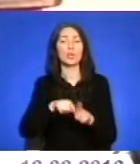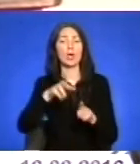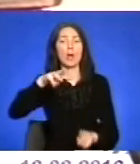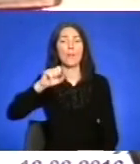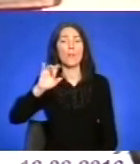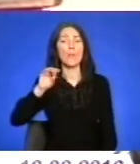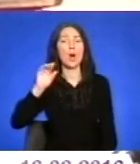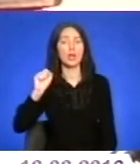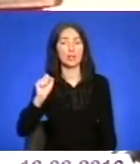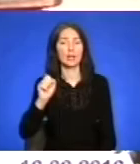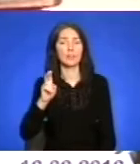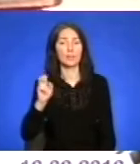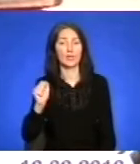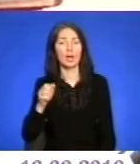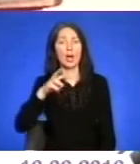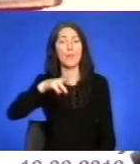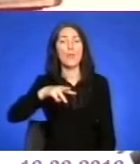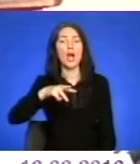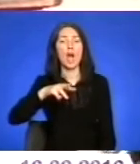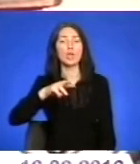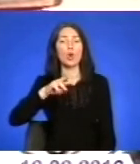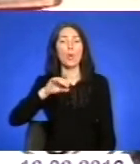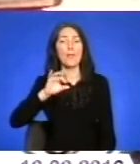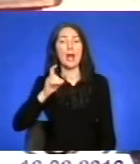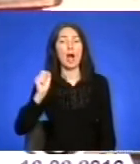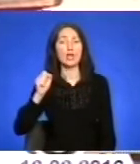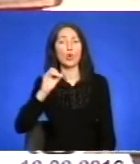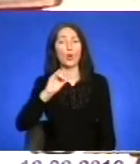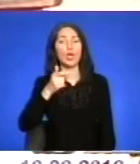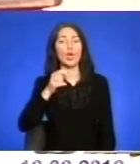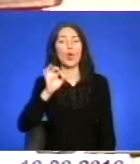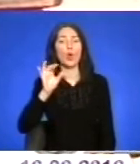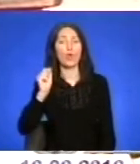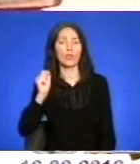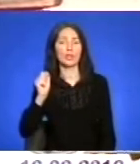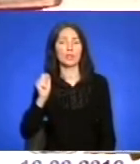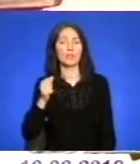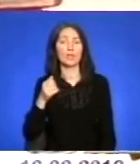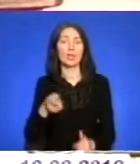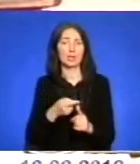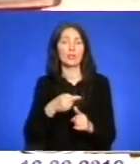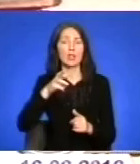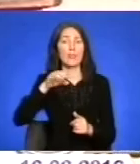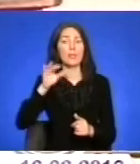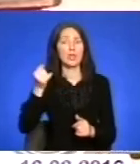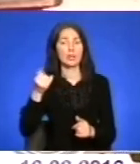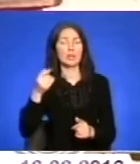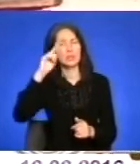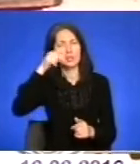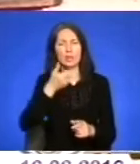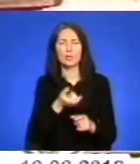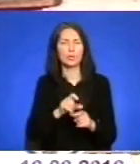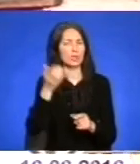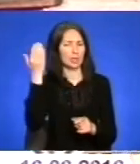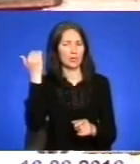Михайло Ігоровичу, да, позволю собі так сказати, його так називали, Міша, знаю досить давно. Міша у нас був відомою